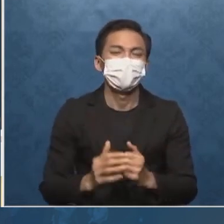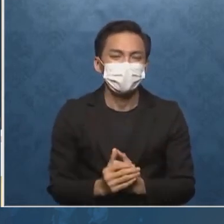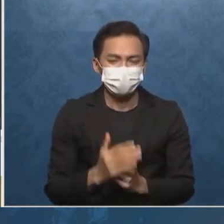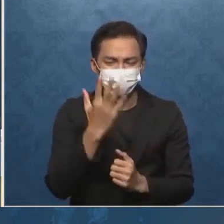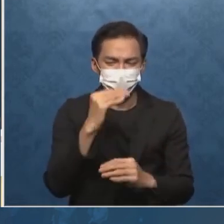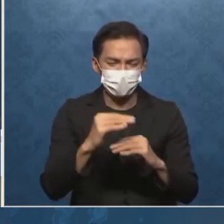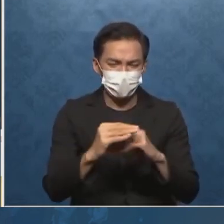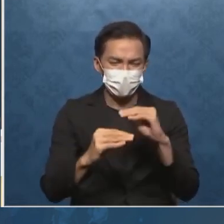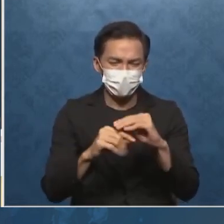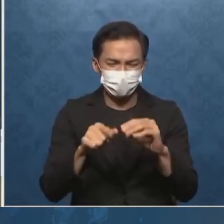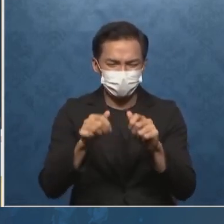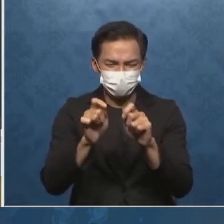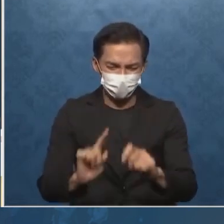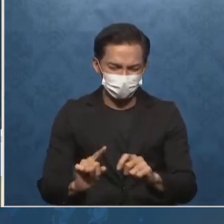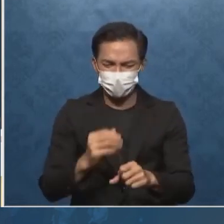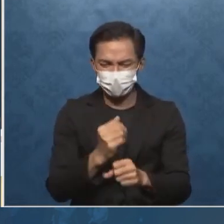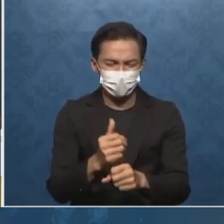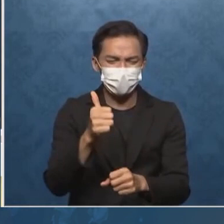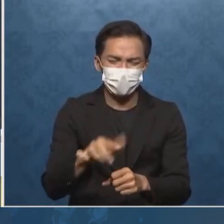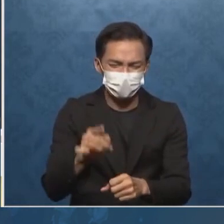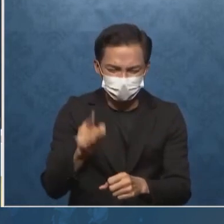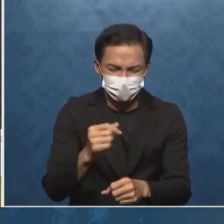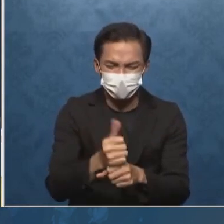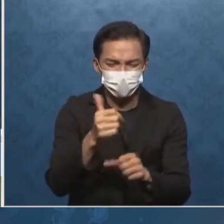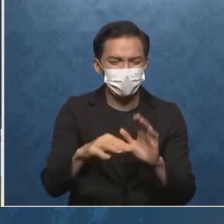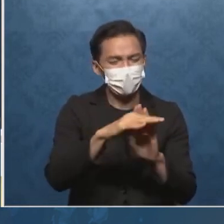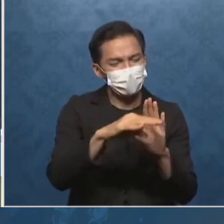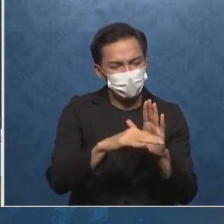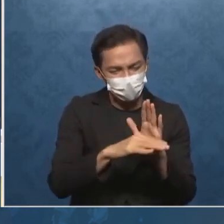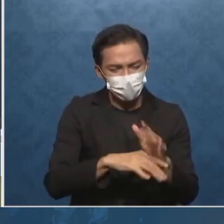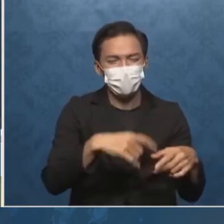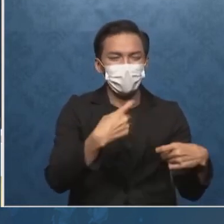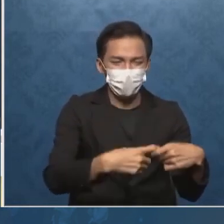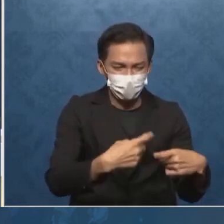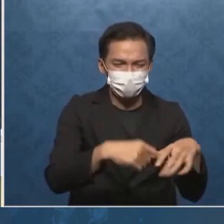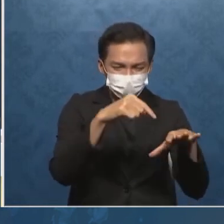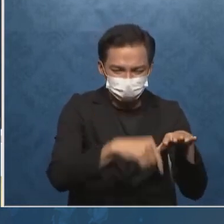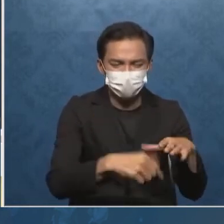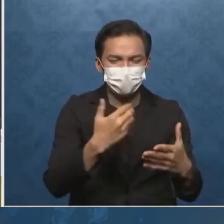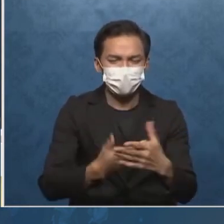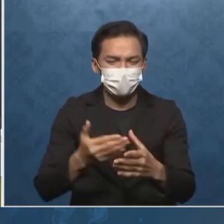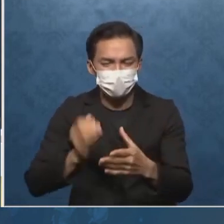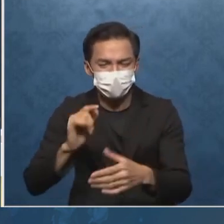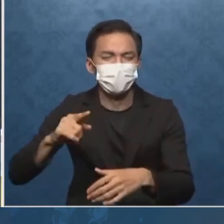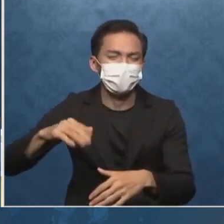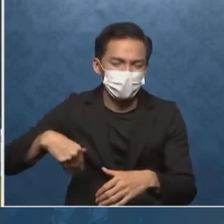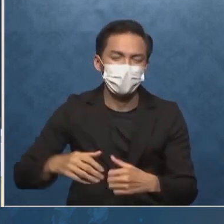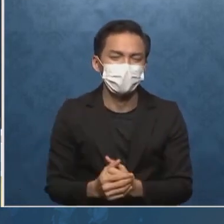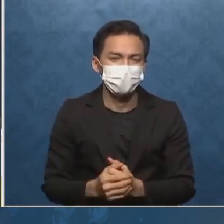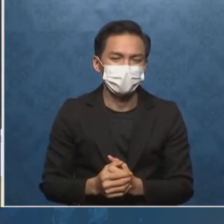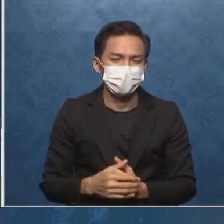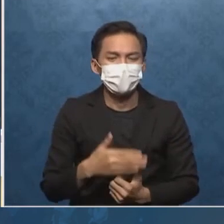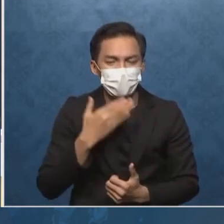โครงการนี้แบบแปลนมันไม่เป็นภาษาจีนอะนะครับขั้นตอนเยอะแยะมากมายซับซ้อนนะครับเบิกเงินก็ช้านี่เป็นข้อเท็จ